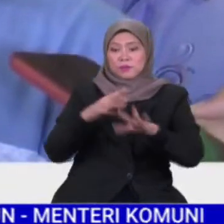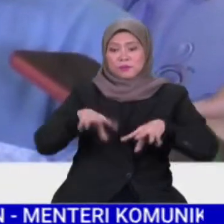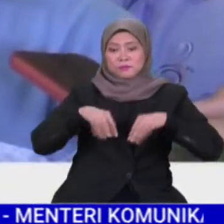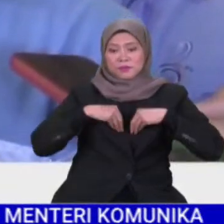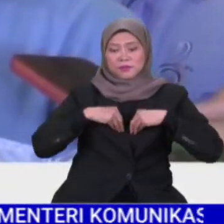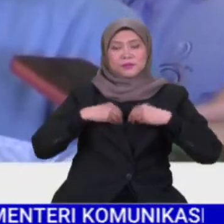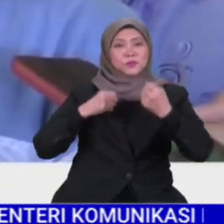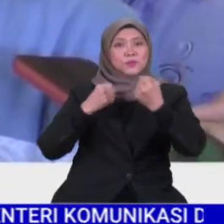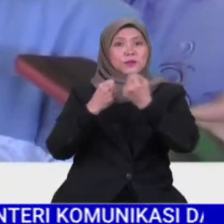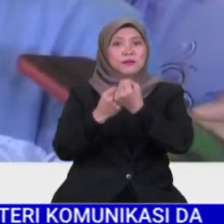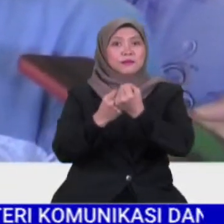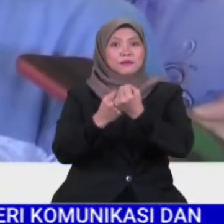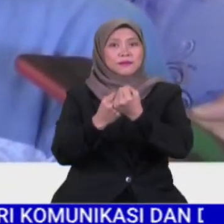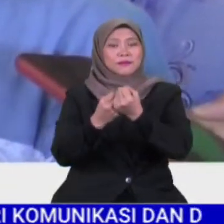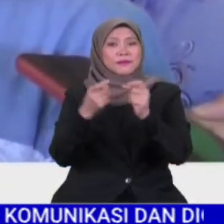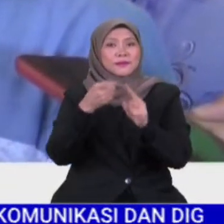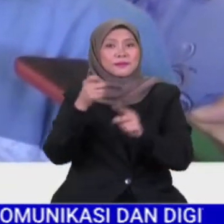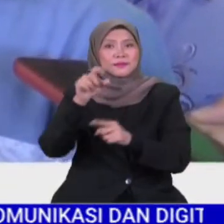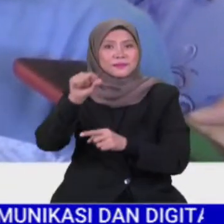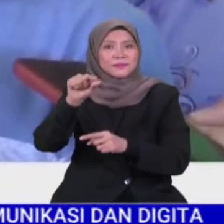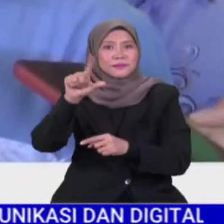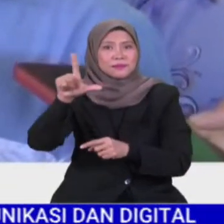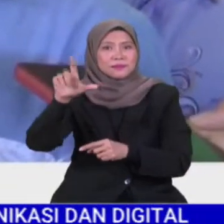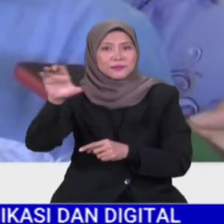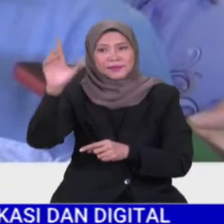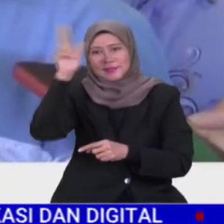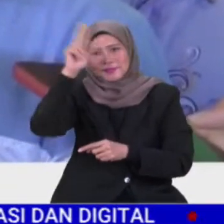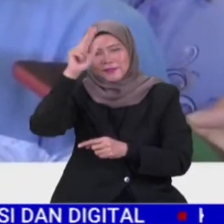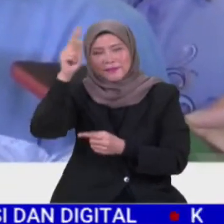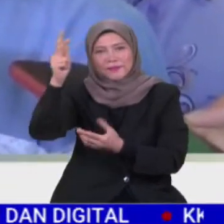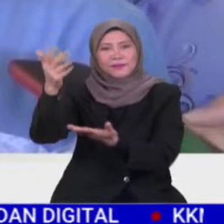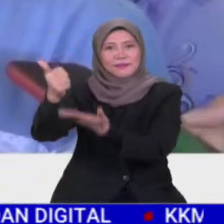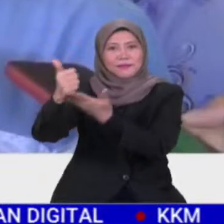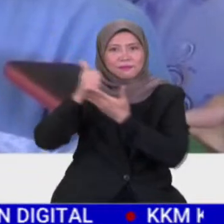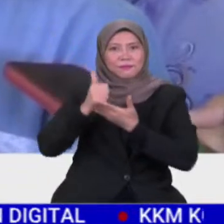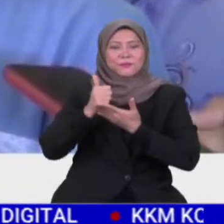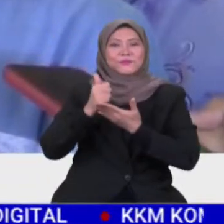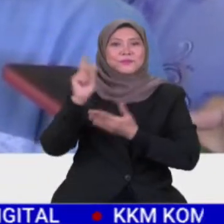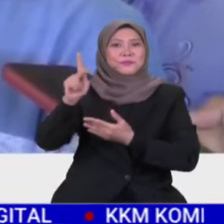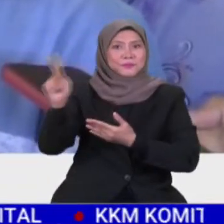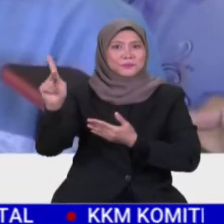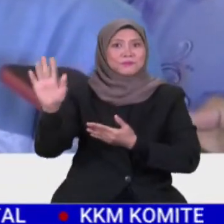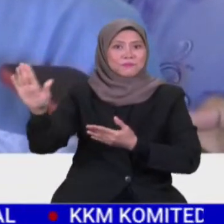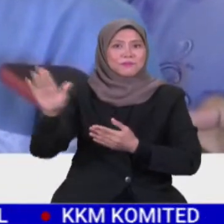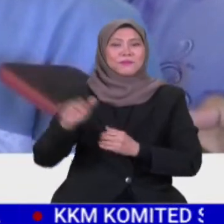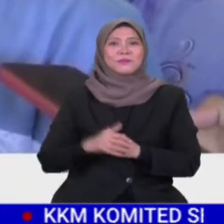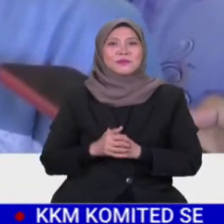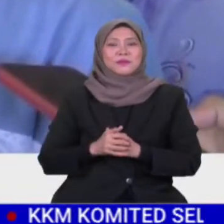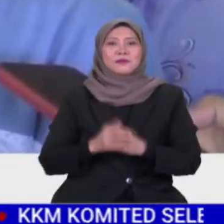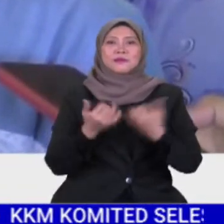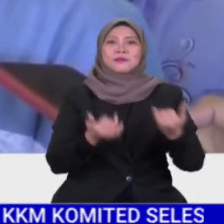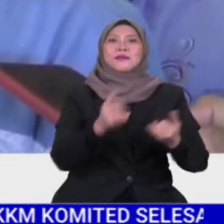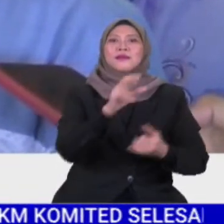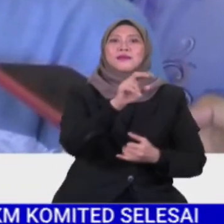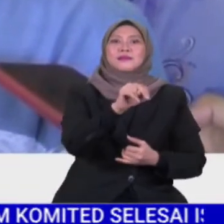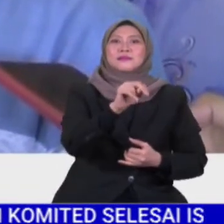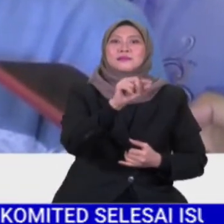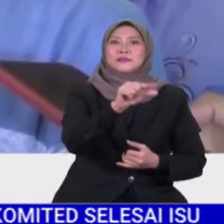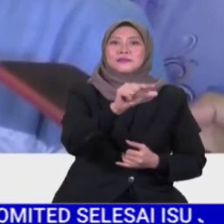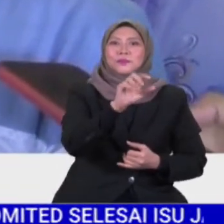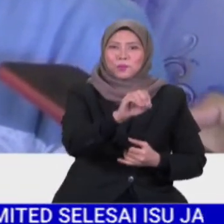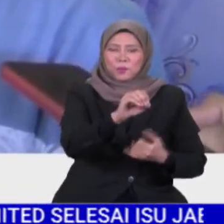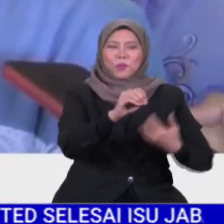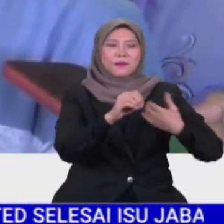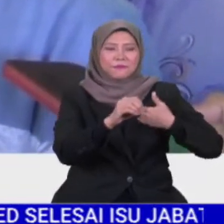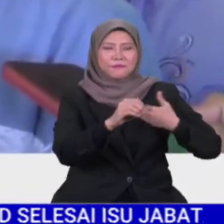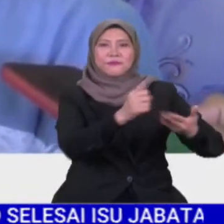daripada JLC kerajaan ini daripada Sawit Kinabalu. Dan setakat ini daripada NGO itu adalah